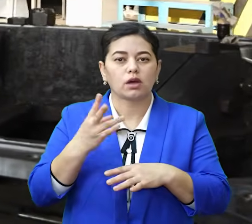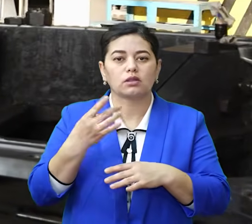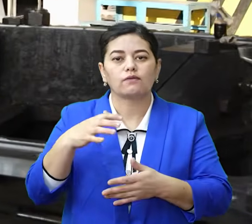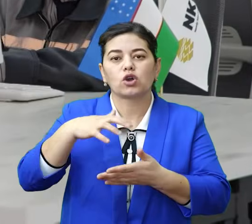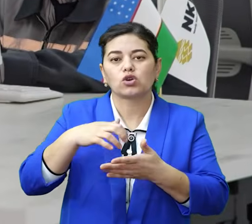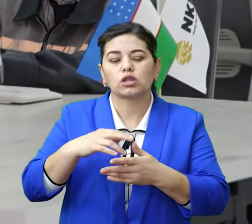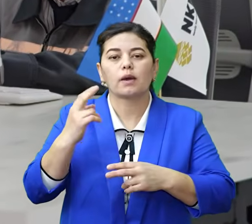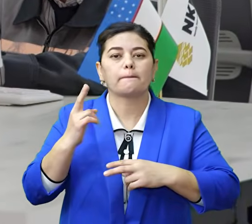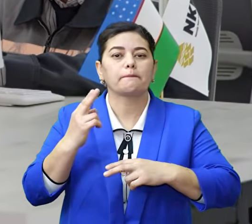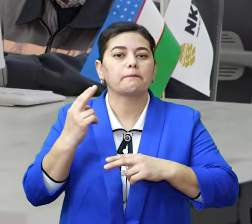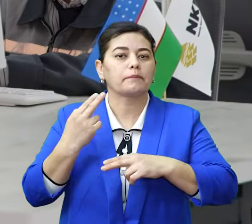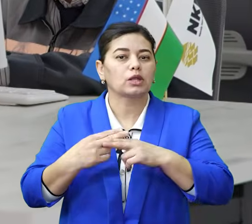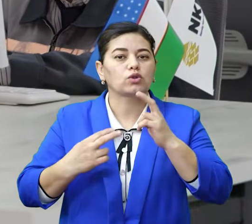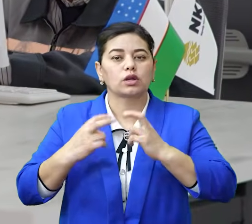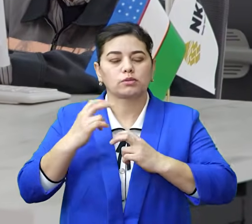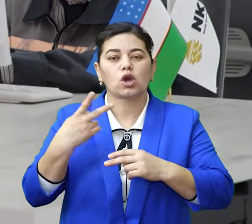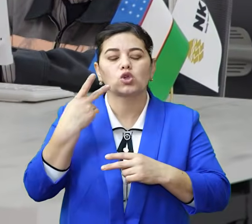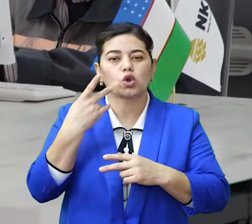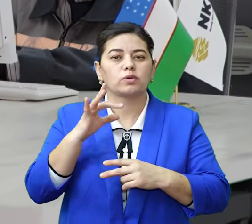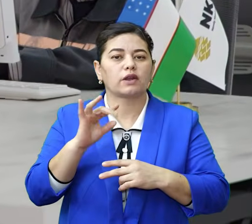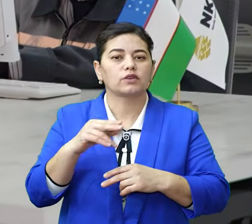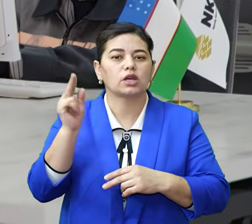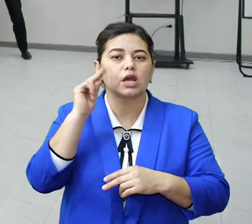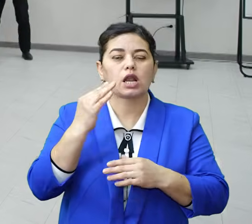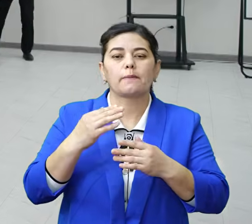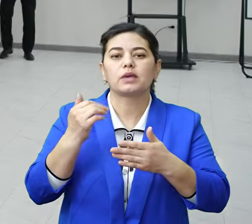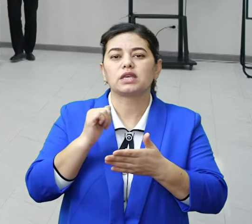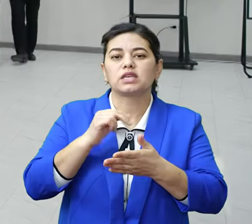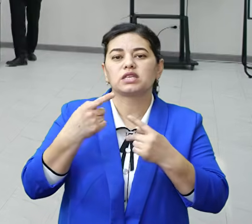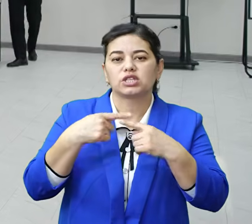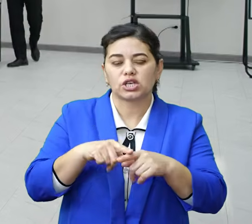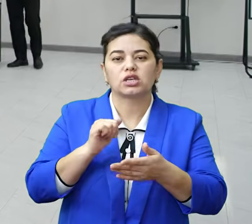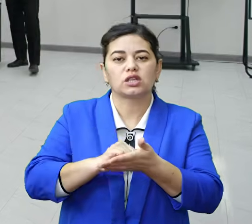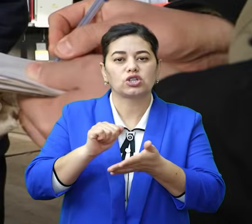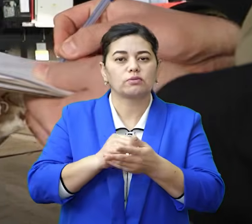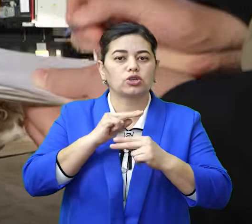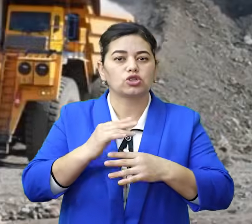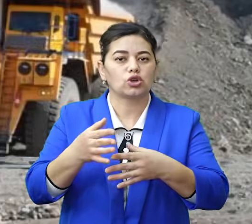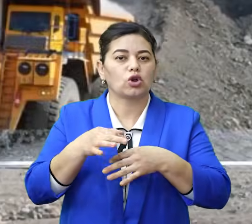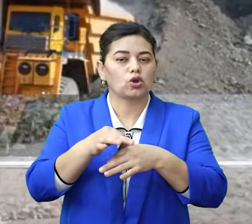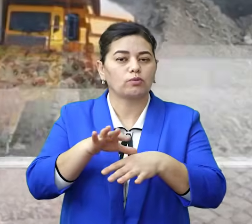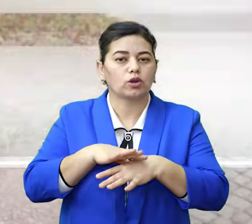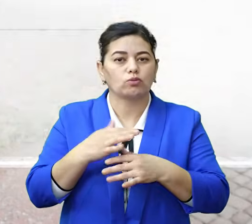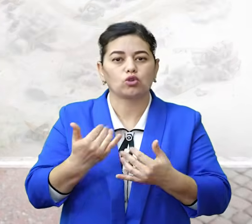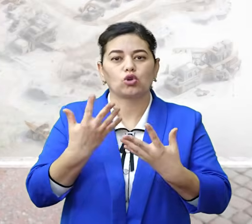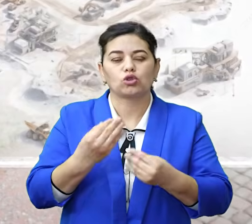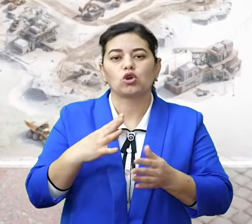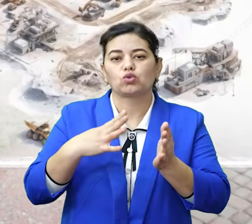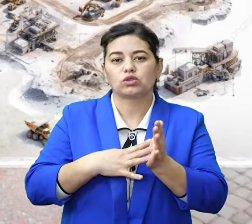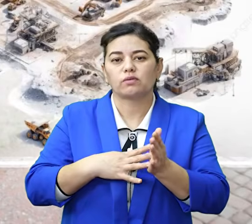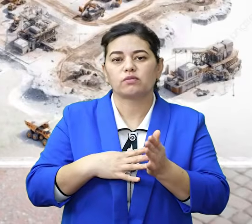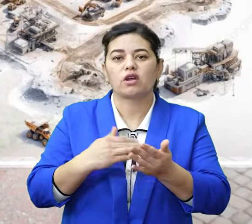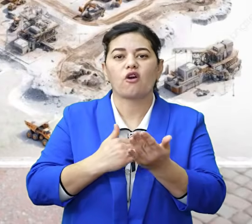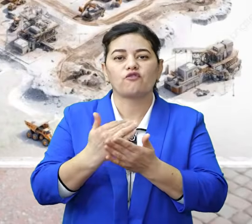kon metallurgiya kombinati xodimlari doimiy ravishda ilmiy-texnik nashrlar bilan ish olib boradi. Kompaniyada bugungi kunda 9 nafar